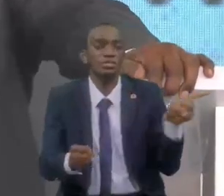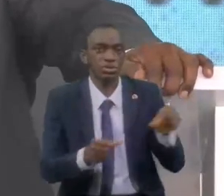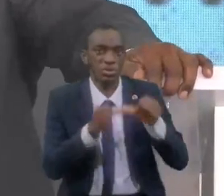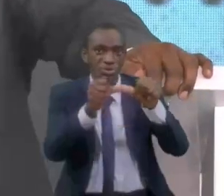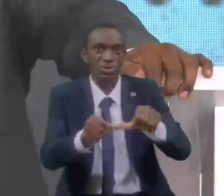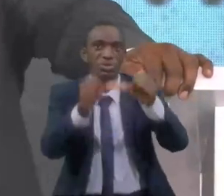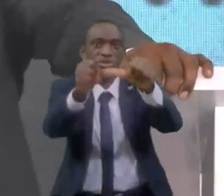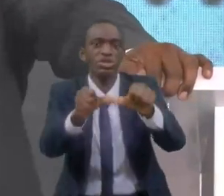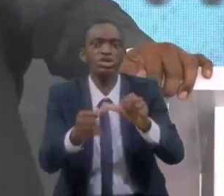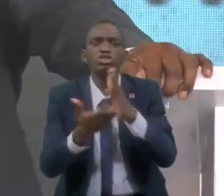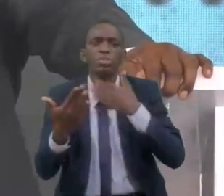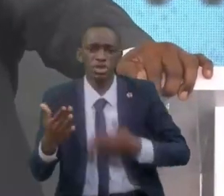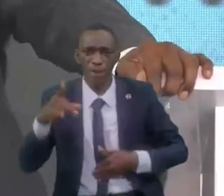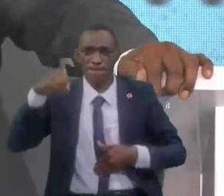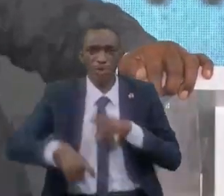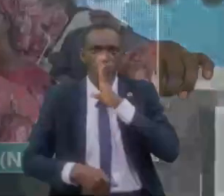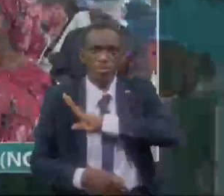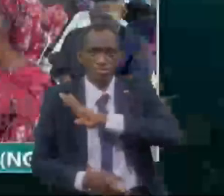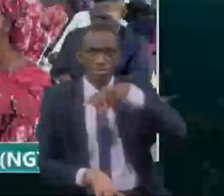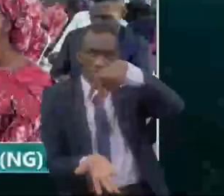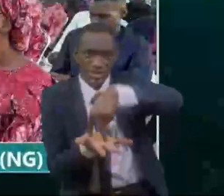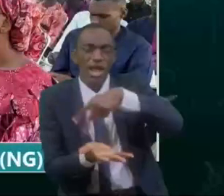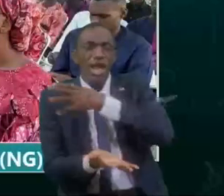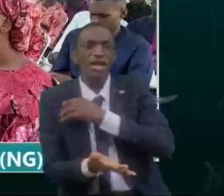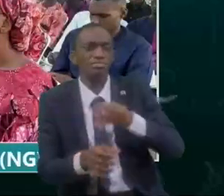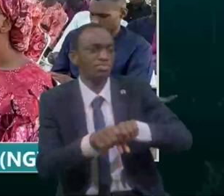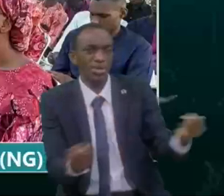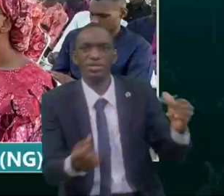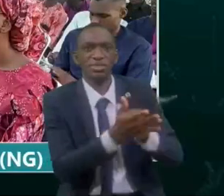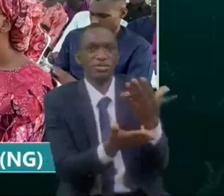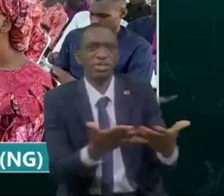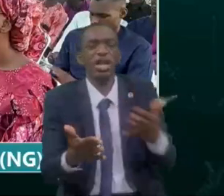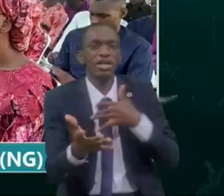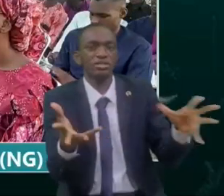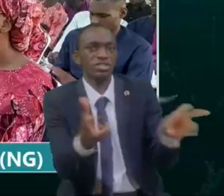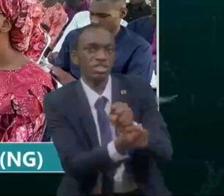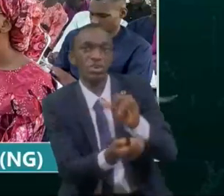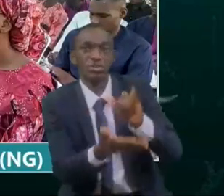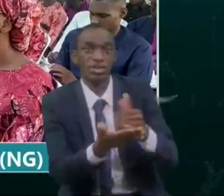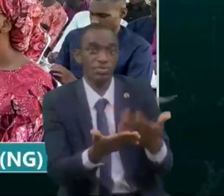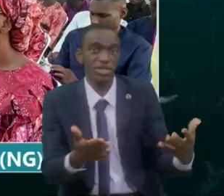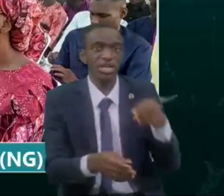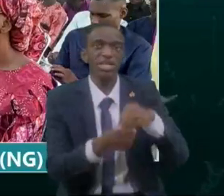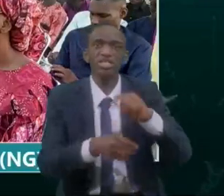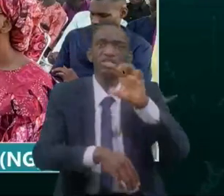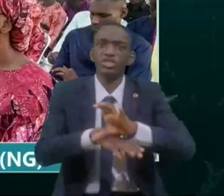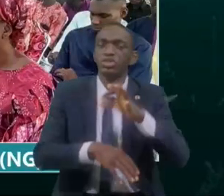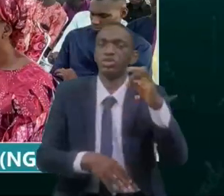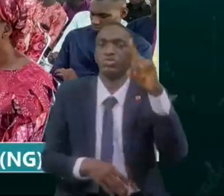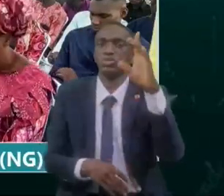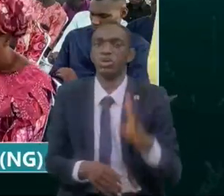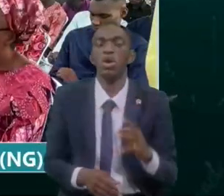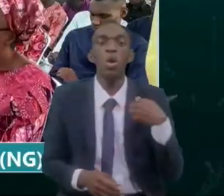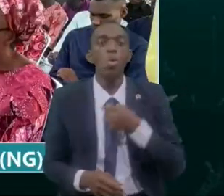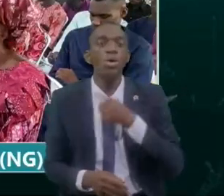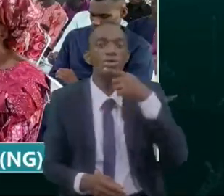ils portent ça. Quelqu'un doit se lever et briser cette chose et détruire cette chose. Dans l'église du Dieu vivant, nous